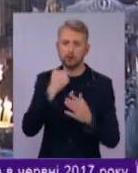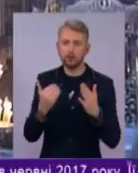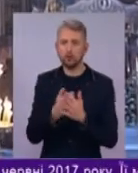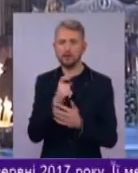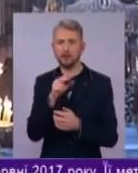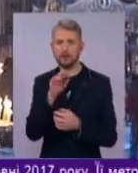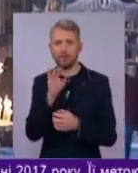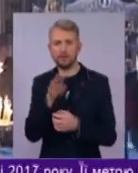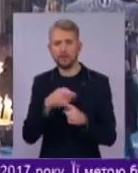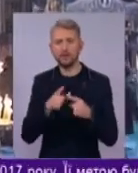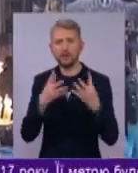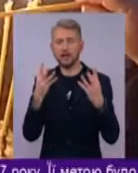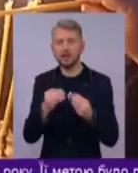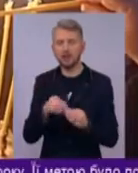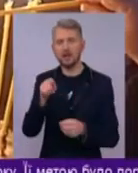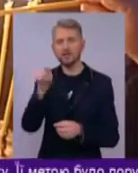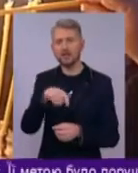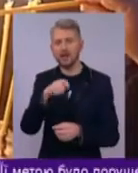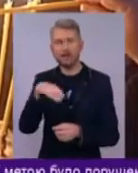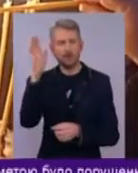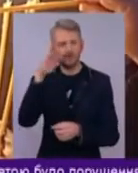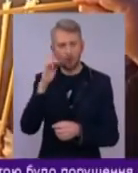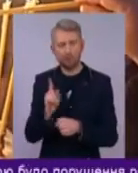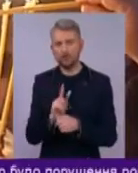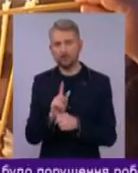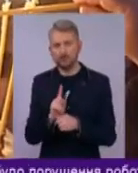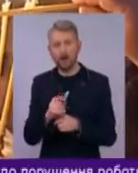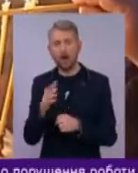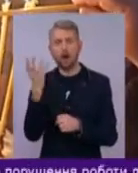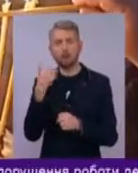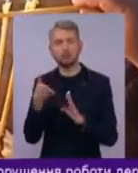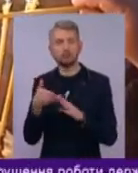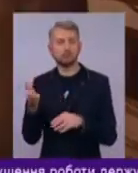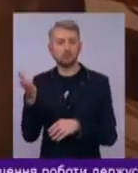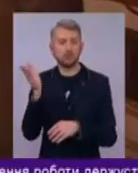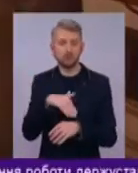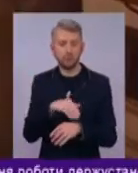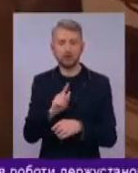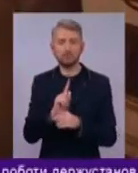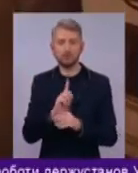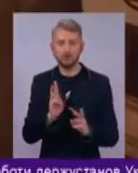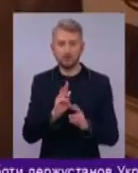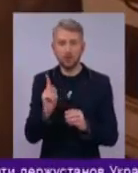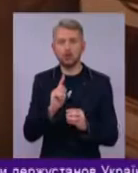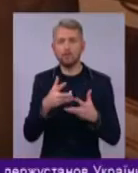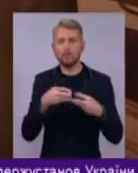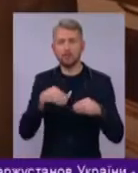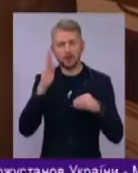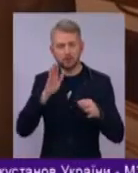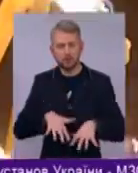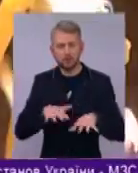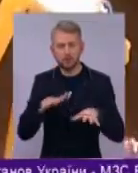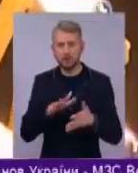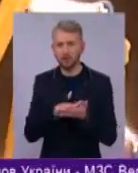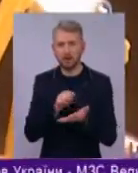заповітів. У цей день у церквах святять воду та свічки, а прийшовши додому зі служби, запалюють свічку, щоб весняна повінь не пошкодила посіви і